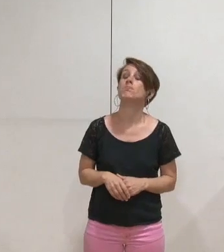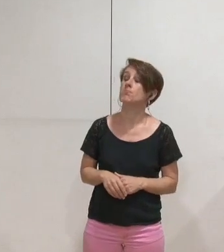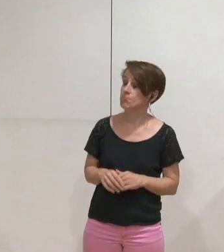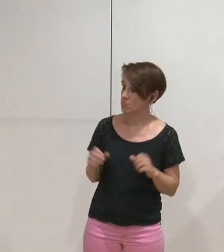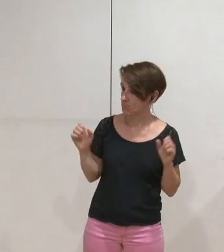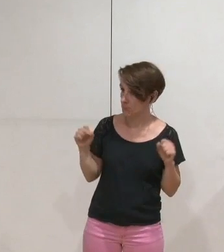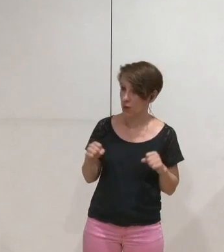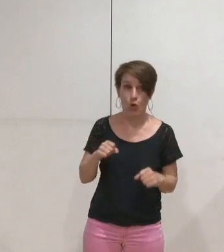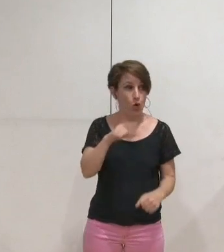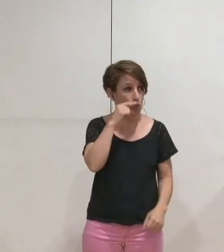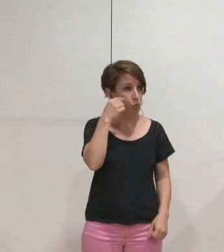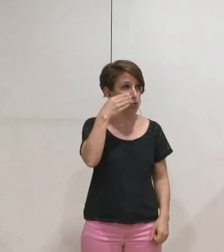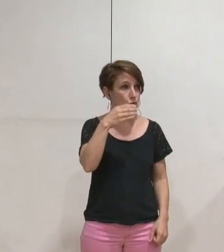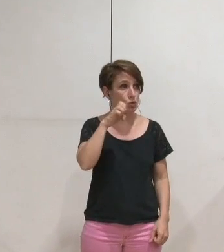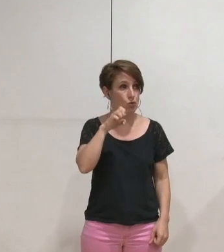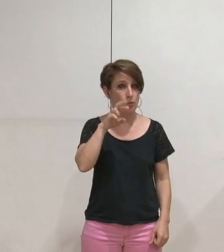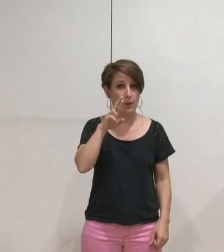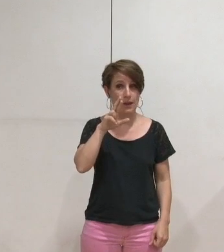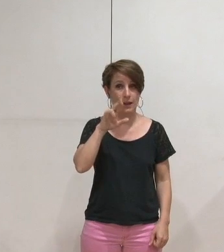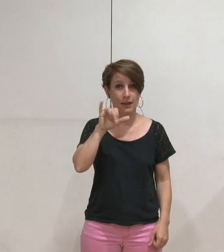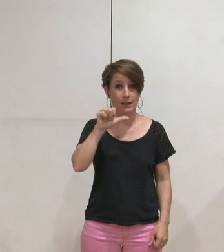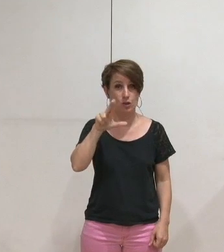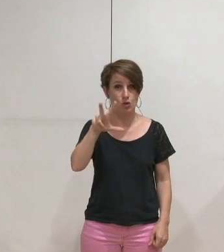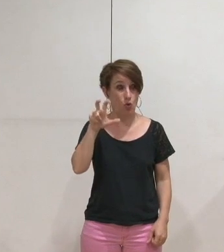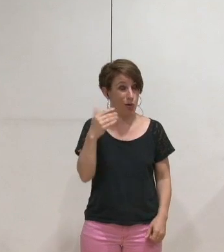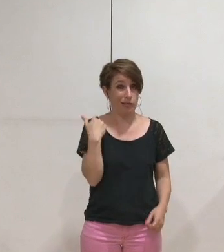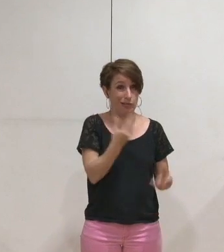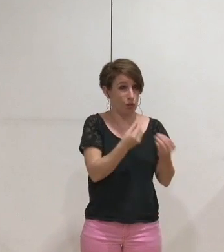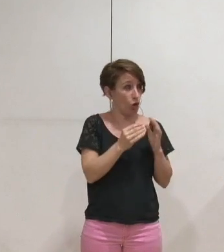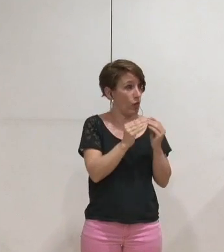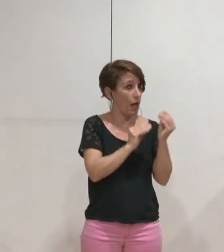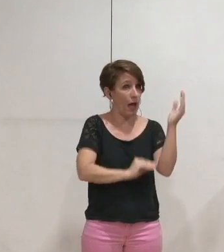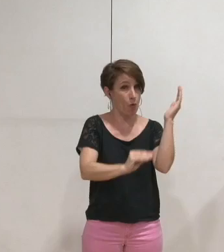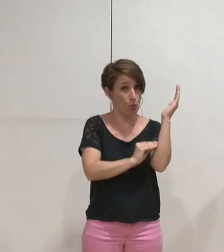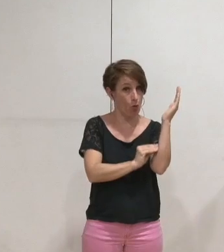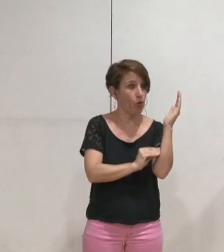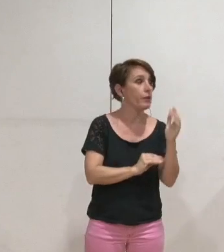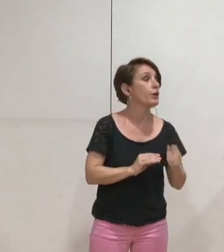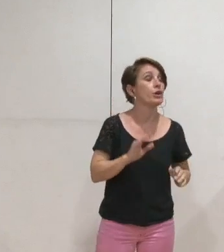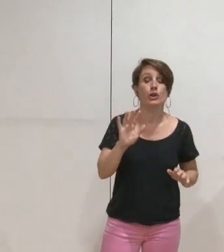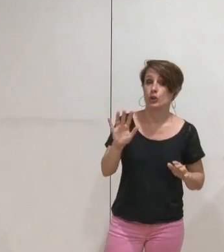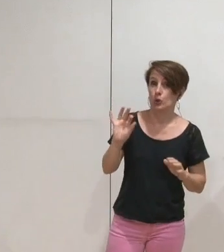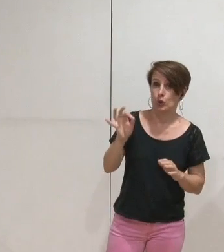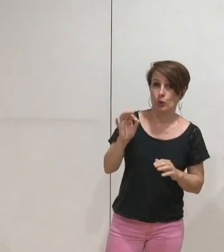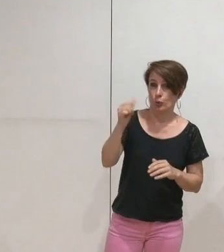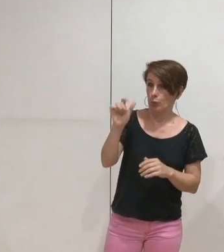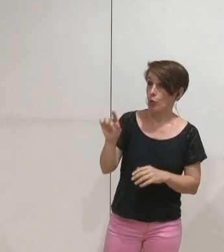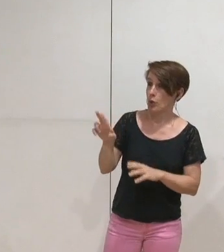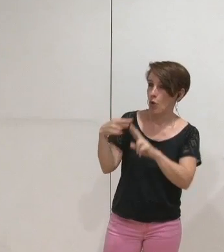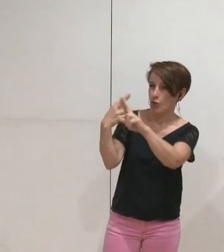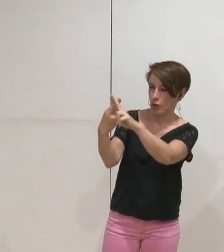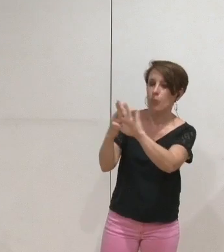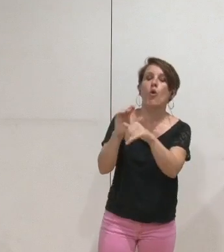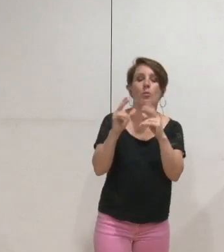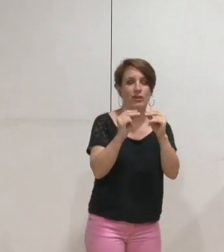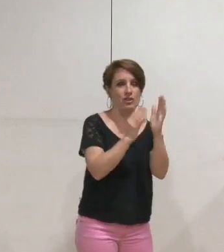monsieur merou il y a un amend z me donner oui je vais répondre je vais répondre d'abord à l'interpellation et ensuite je